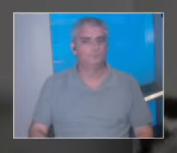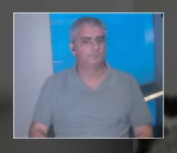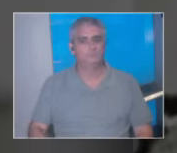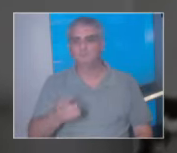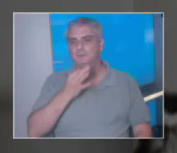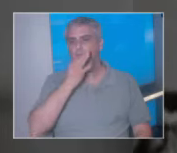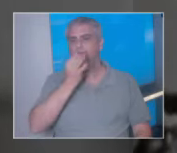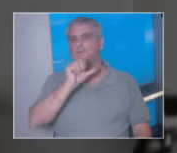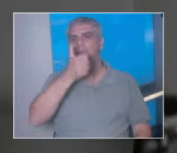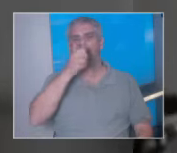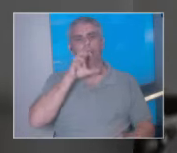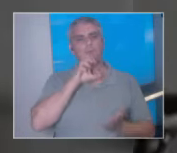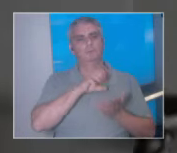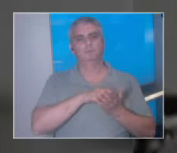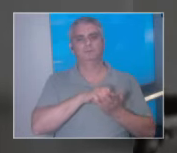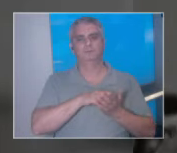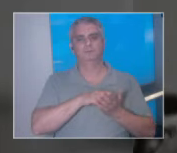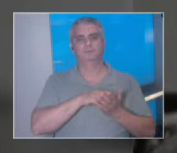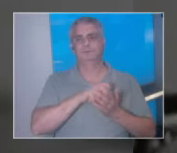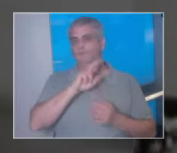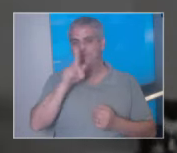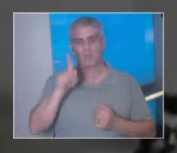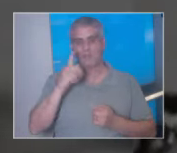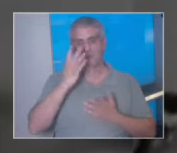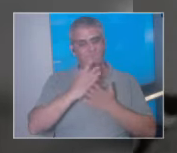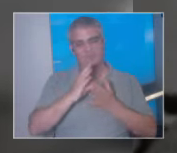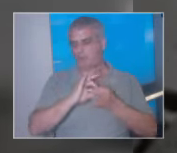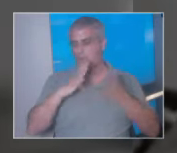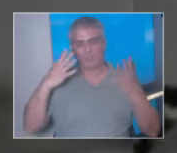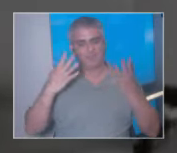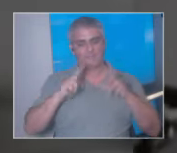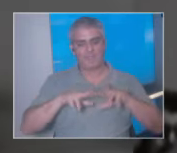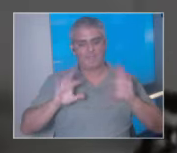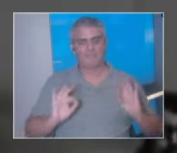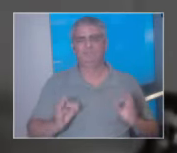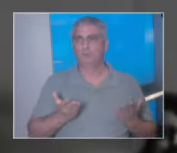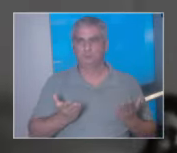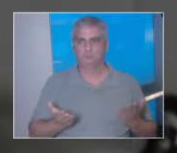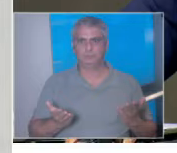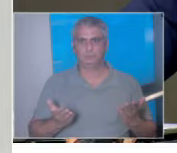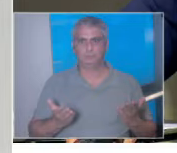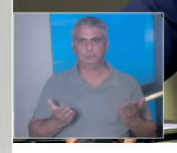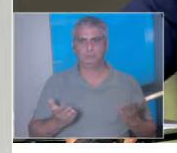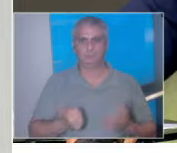זאת השאלה המרכזית, וכנראה שהם תלושים מן המציאות.